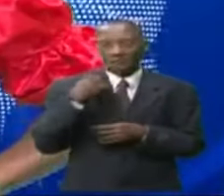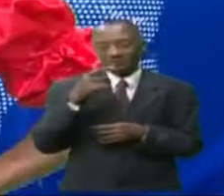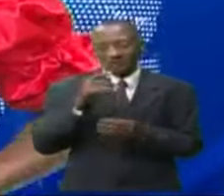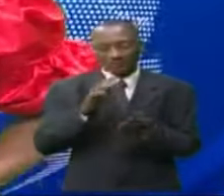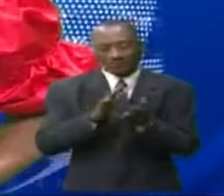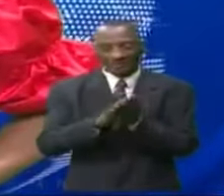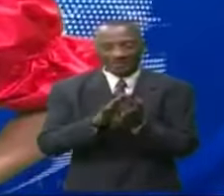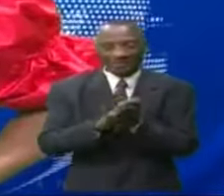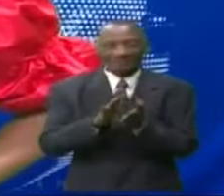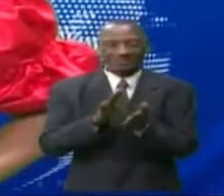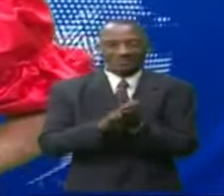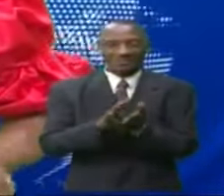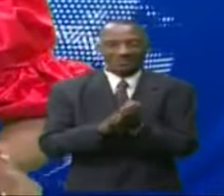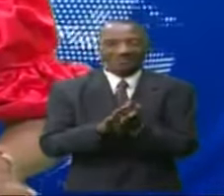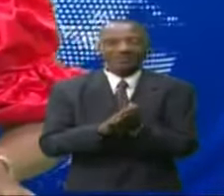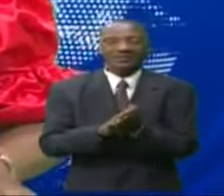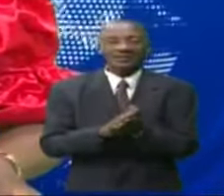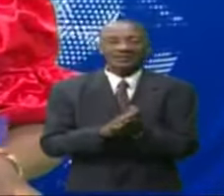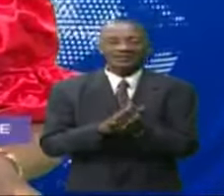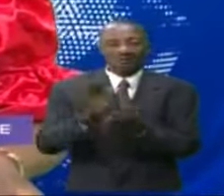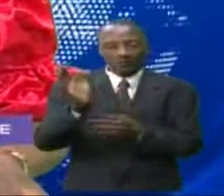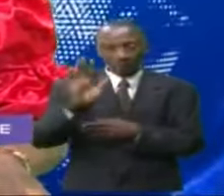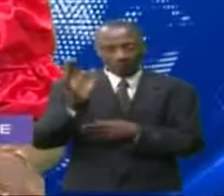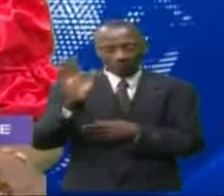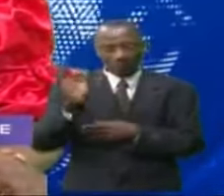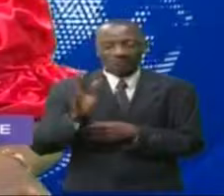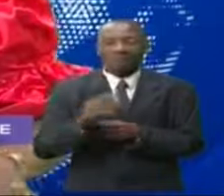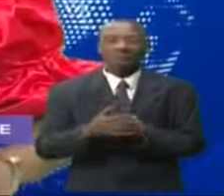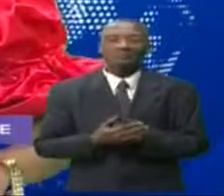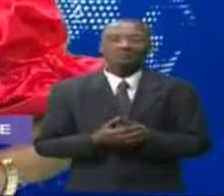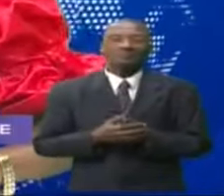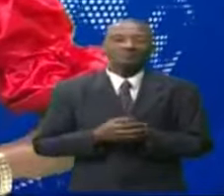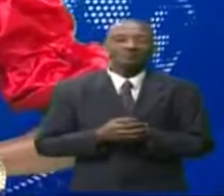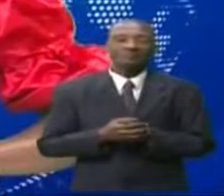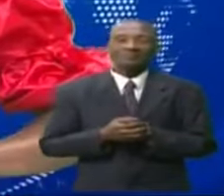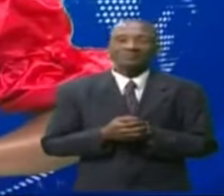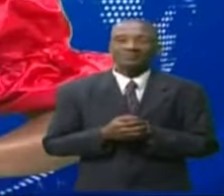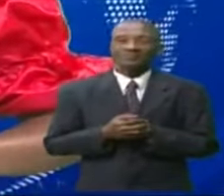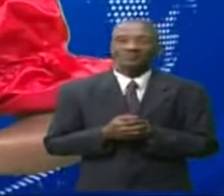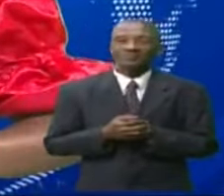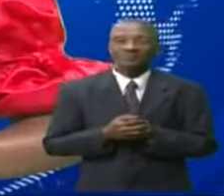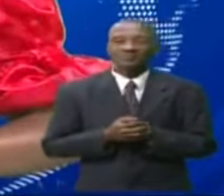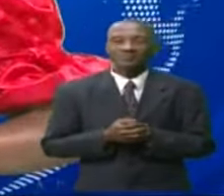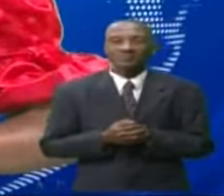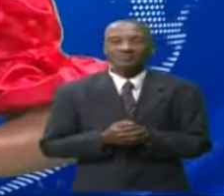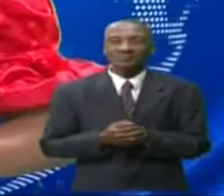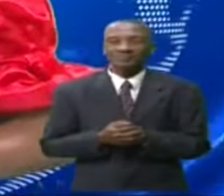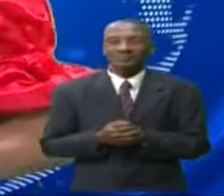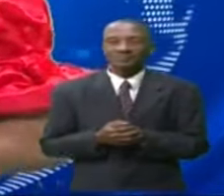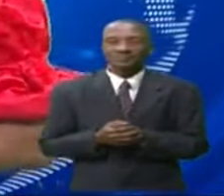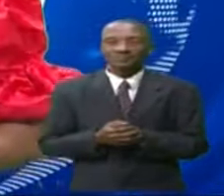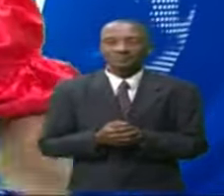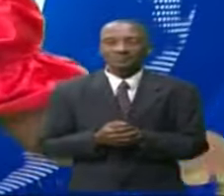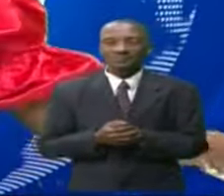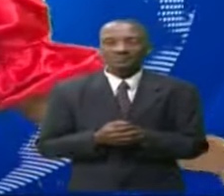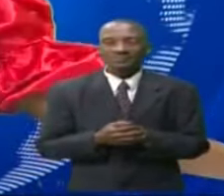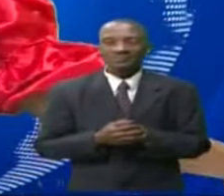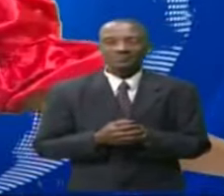niangi sera de vôre pour la suite de l'actualité excellente suite de programme à toutes et à tous au